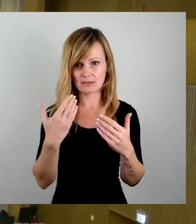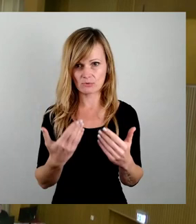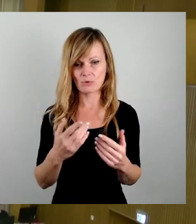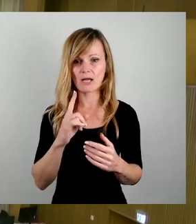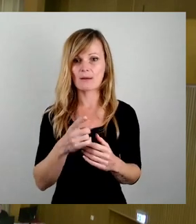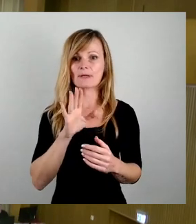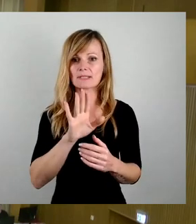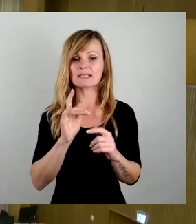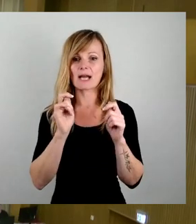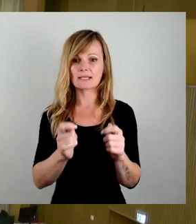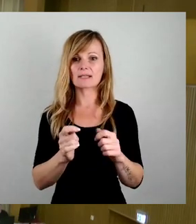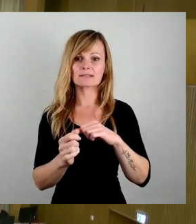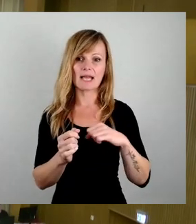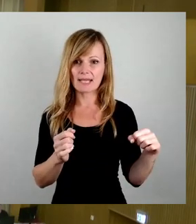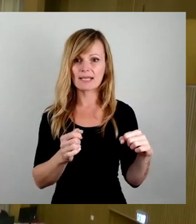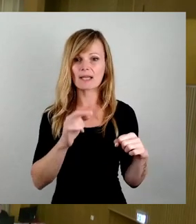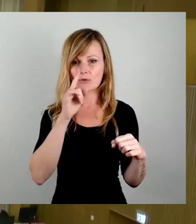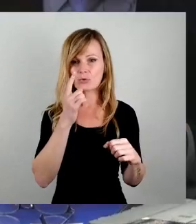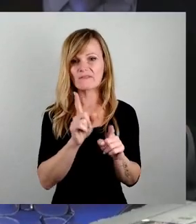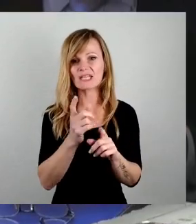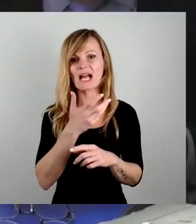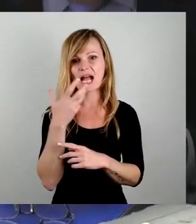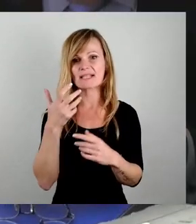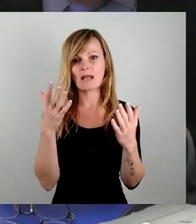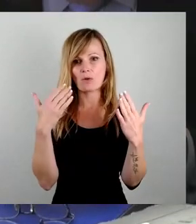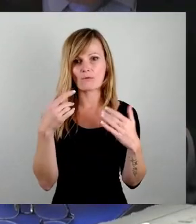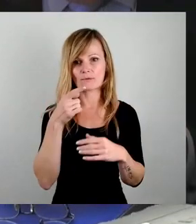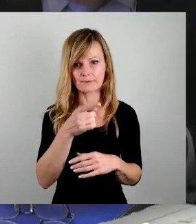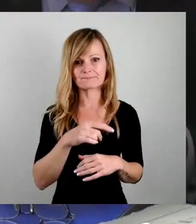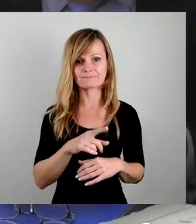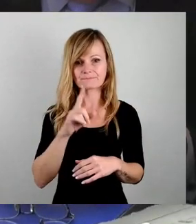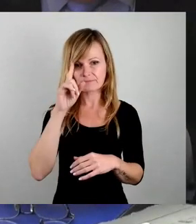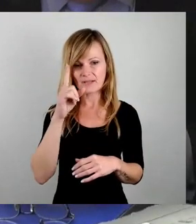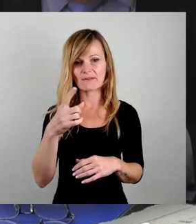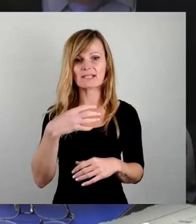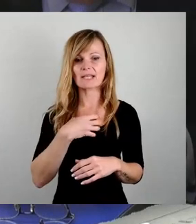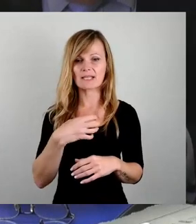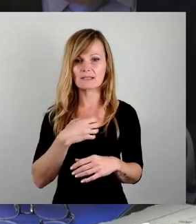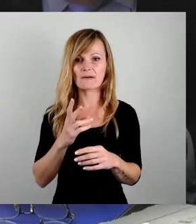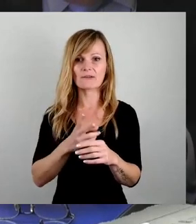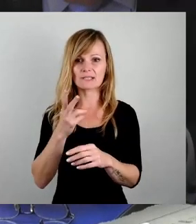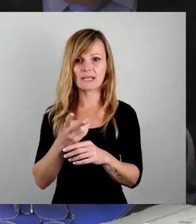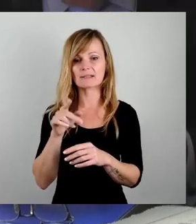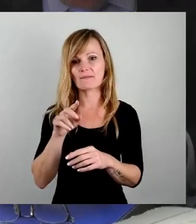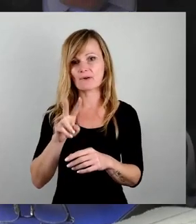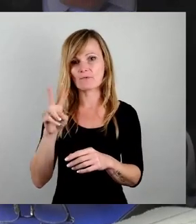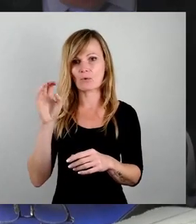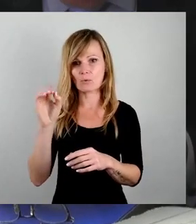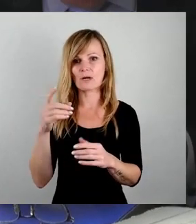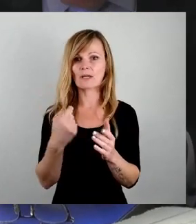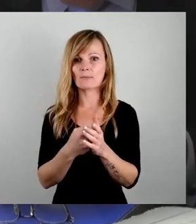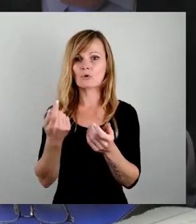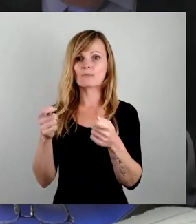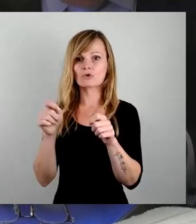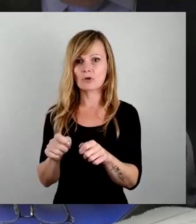nichts weiter als heiße Luft. Wir wissen alle, dass die Dresdner Vertreter im VVO, wo es wirklich dann die Gebühren beschlossen werden, ohnehin